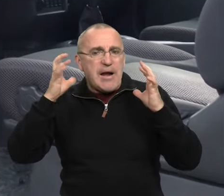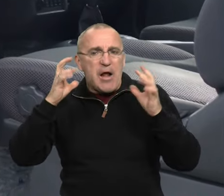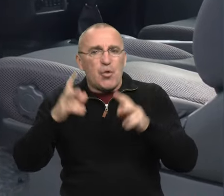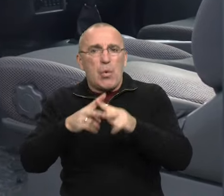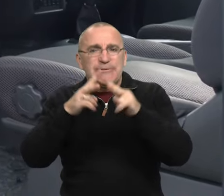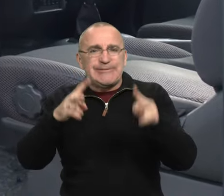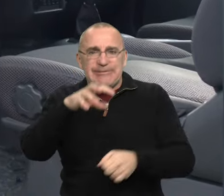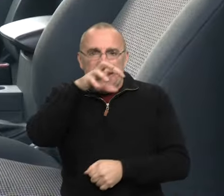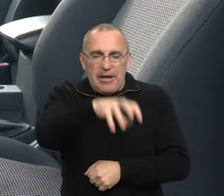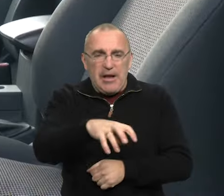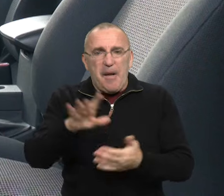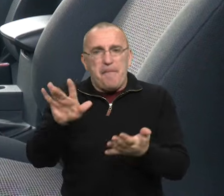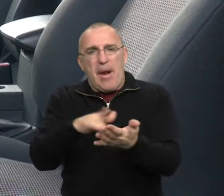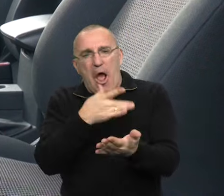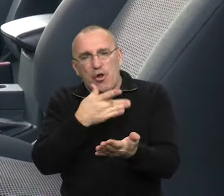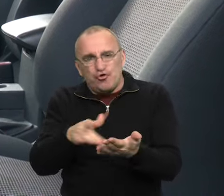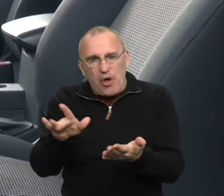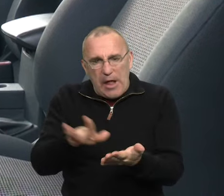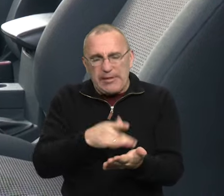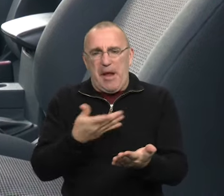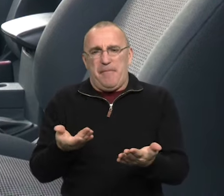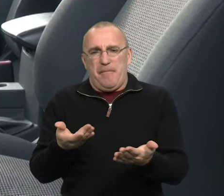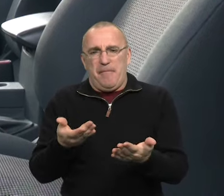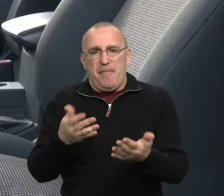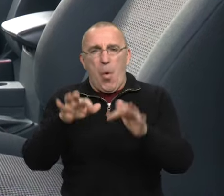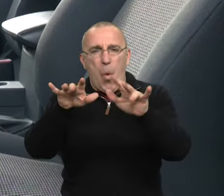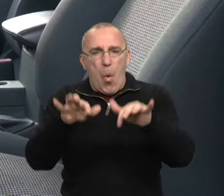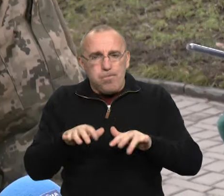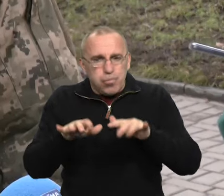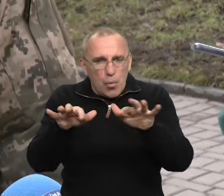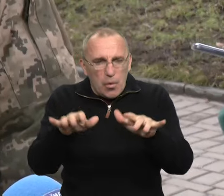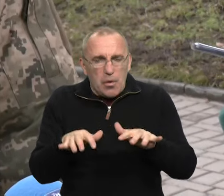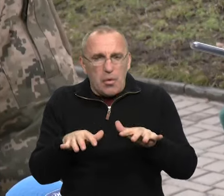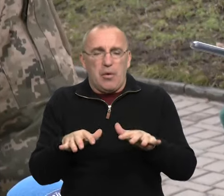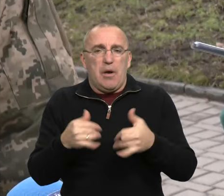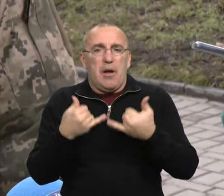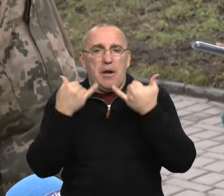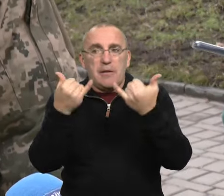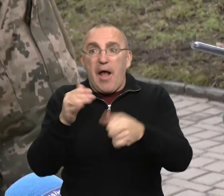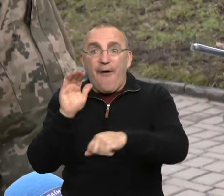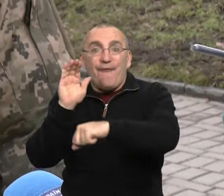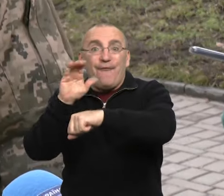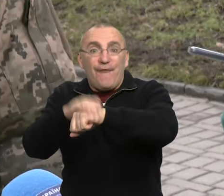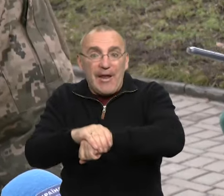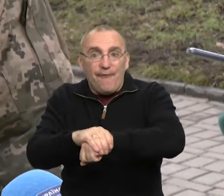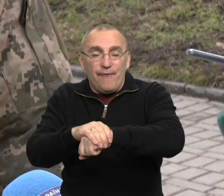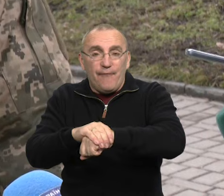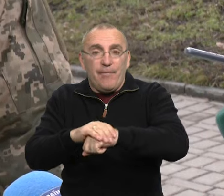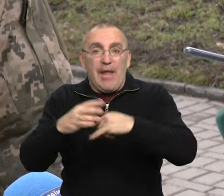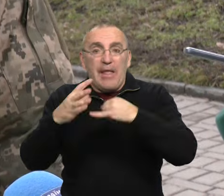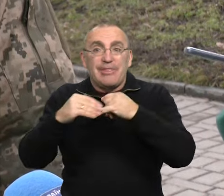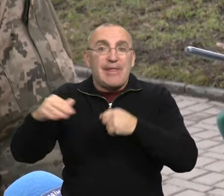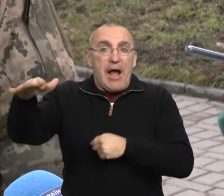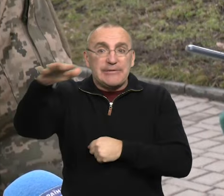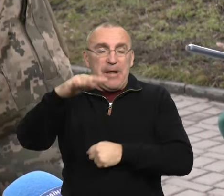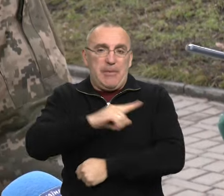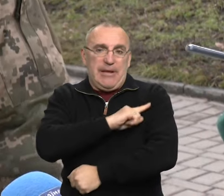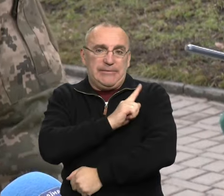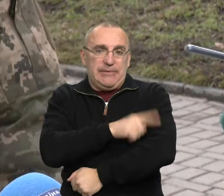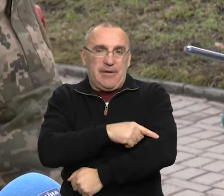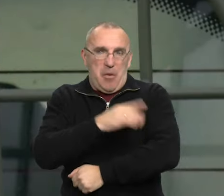радіостанціями планшетами комп'ютерами от для виявлення наземних цілей